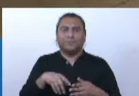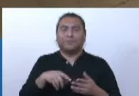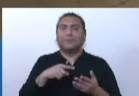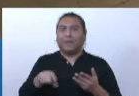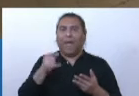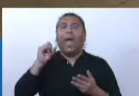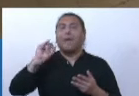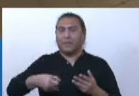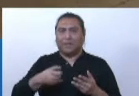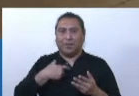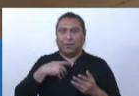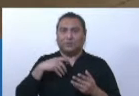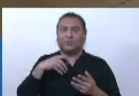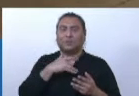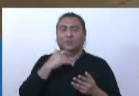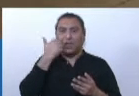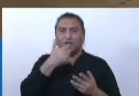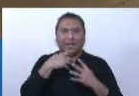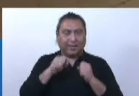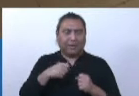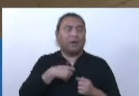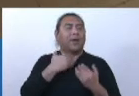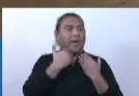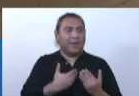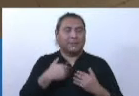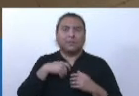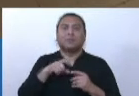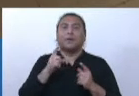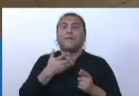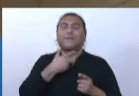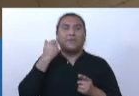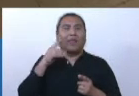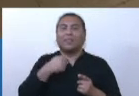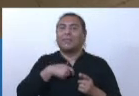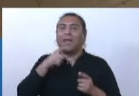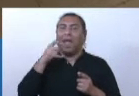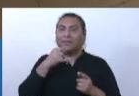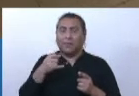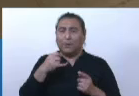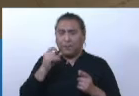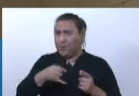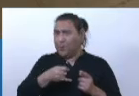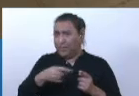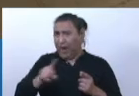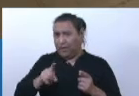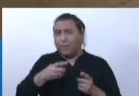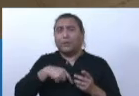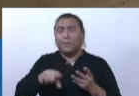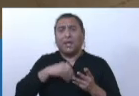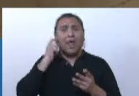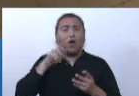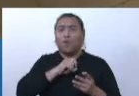Afirmativo, señor secretario. Fernández Agasti, afirmativo, gracias. Fiat, negativo. García Larraburu, afirmativo. Jacopo,